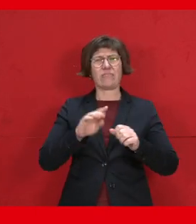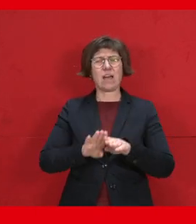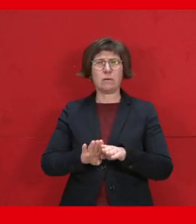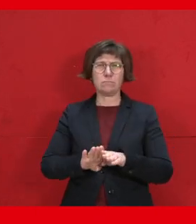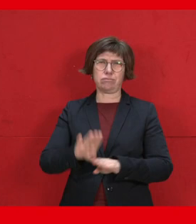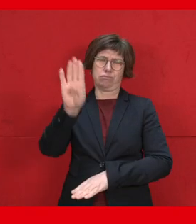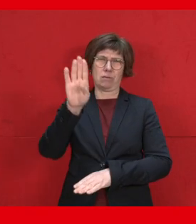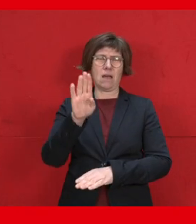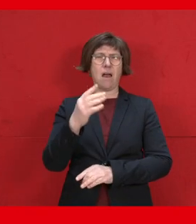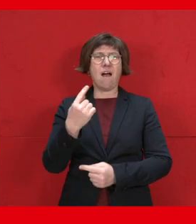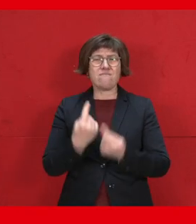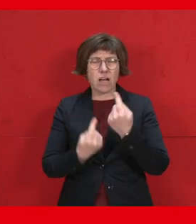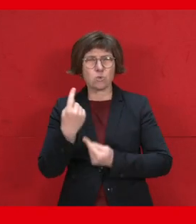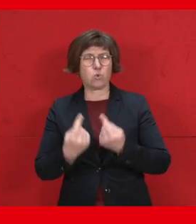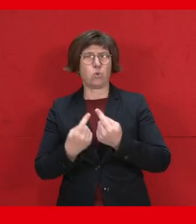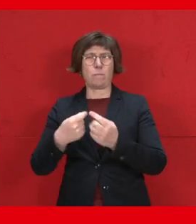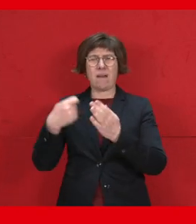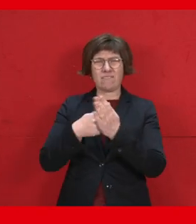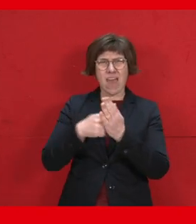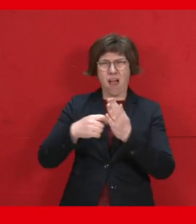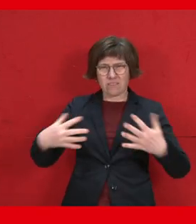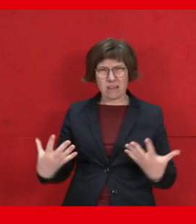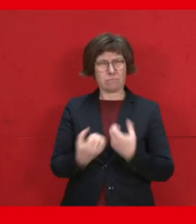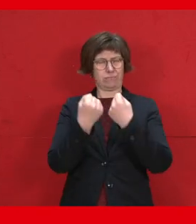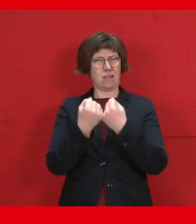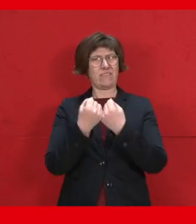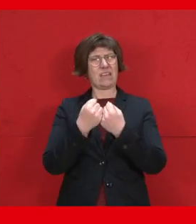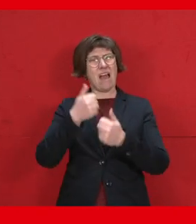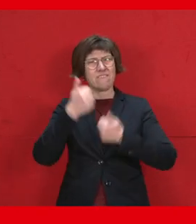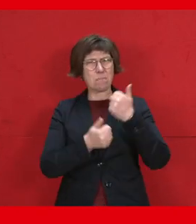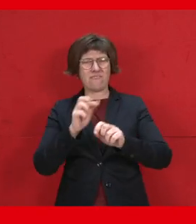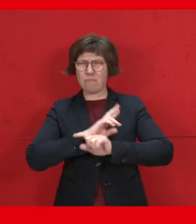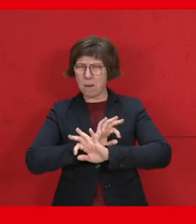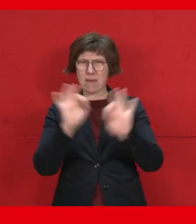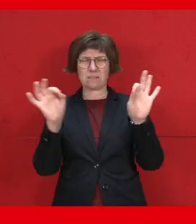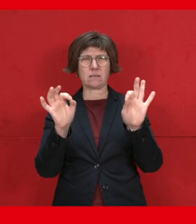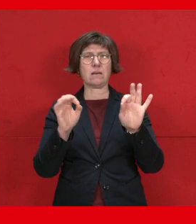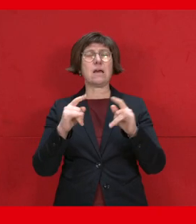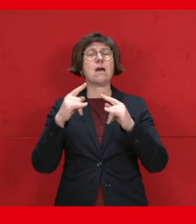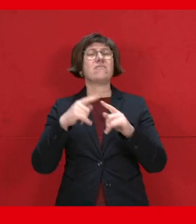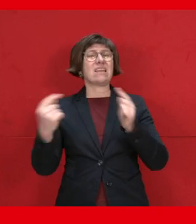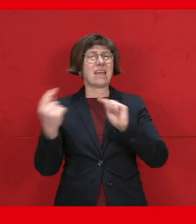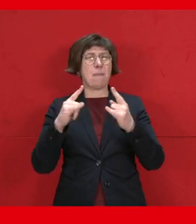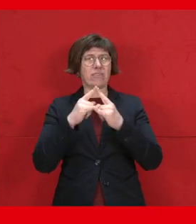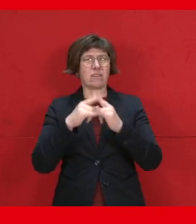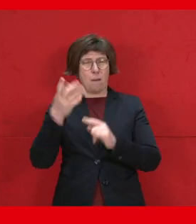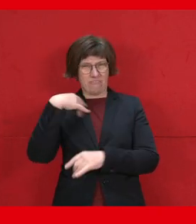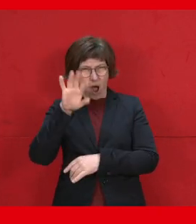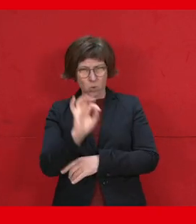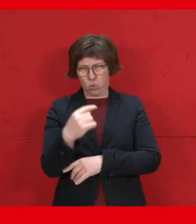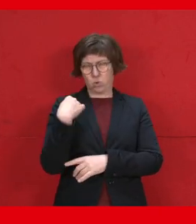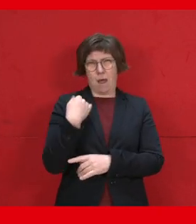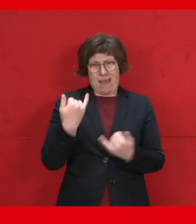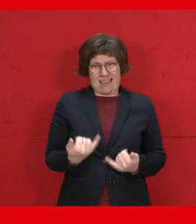Wachstum, Wertschöpfung, Arbeitsplätze schaffen? Und diesen Wettbewerb wollen wir als SPD aufnehmen. Das Debattencamp war schon wichtig, aber darum geht es heute auch